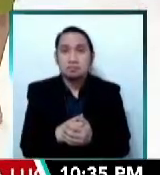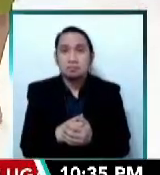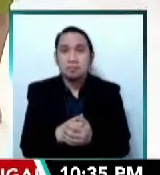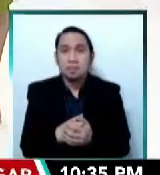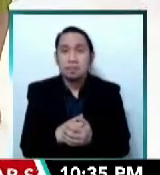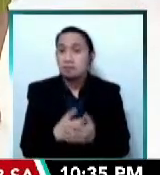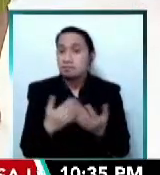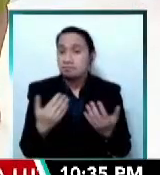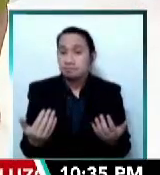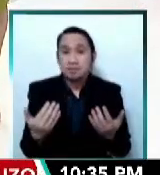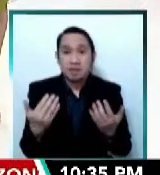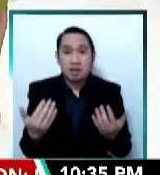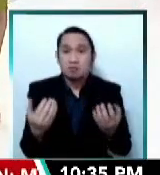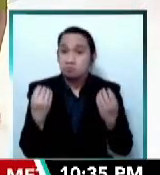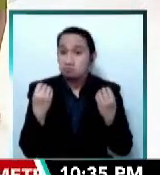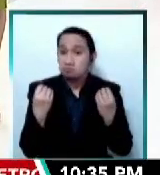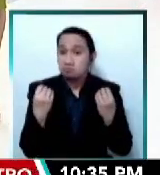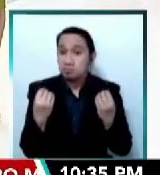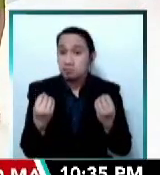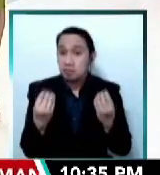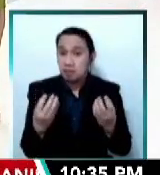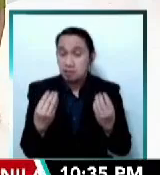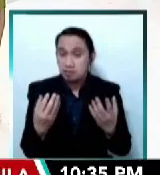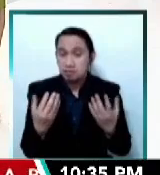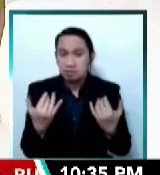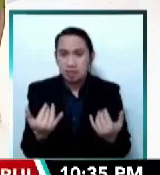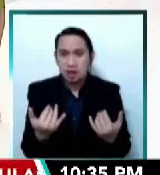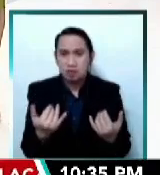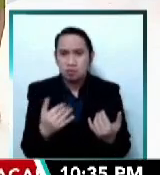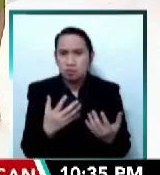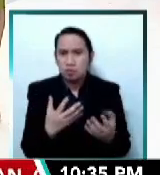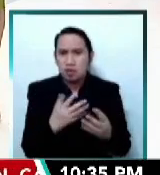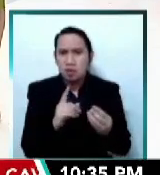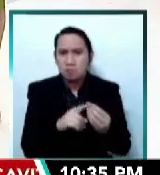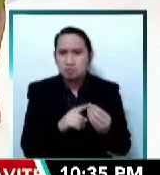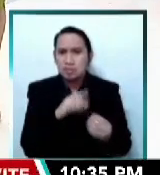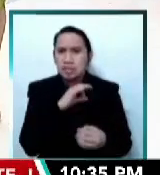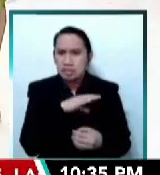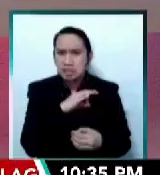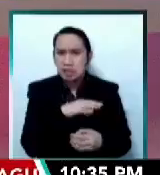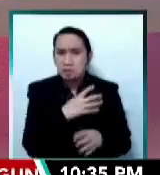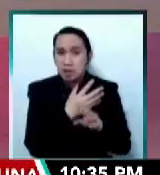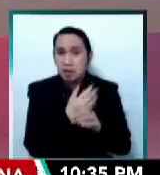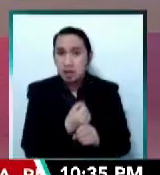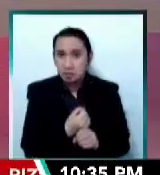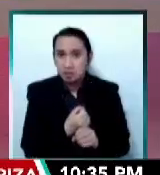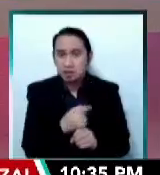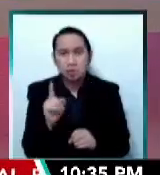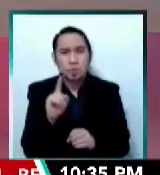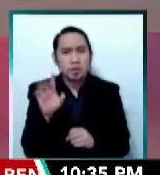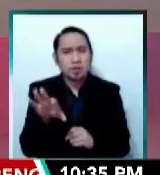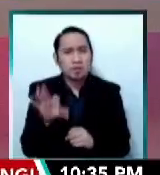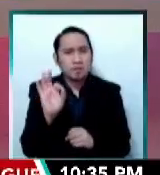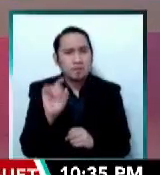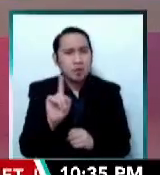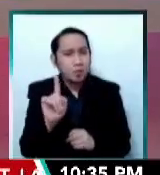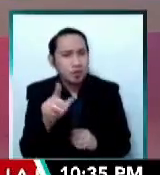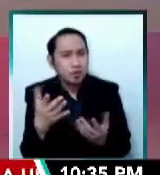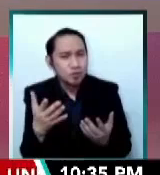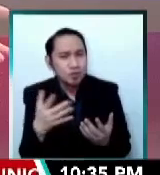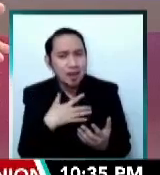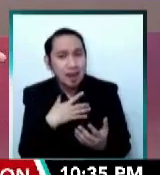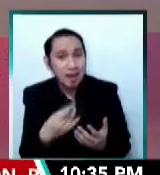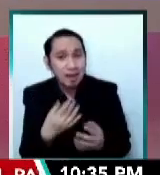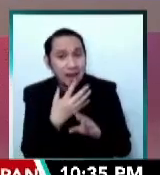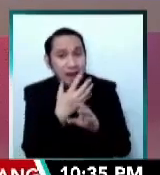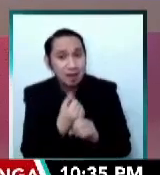Samantala, dumarami ang mga pinagkakakitaan ng kanilang hobby ngayong pandemya. Ikaw ba, Maki, meron kang nadiscovering pampalipas oras na pwede mong gawin